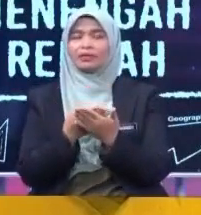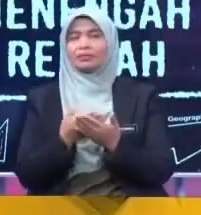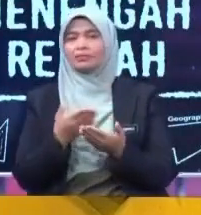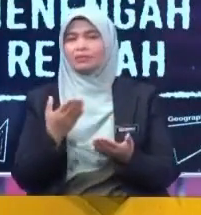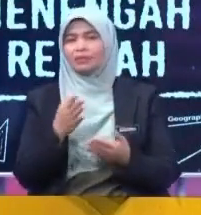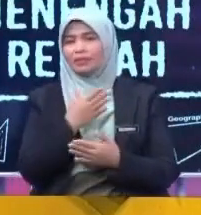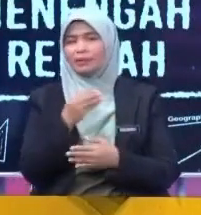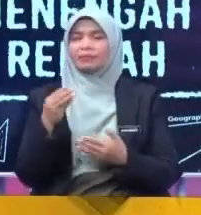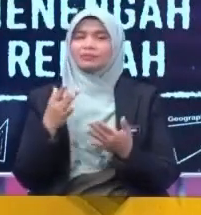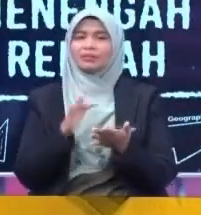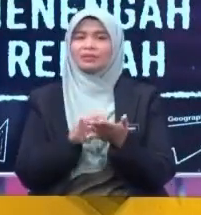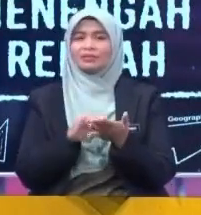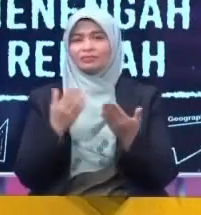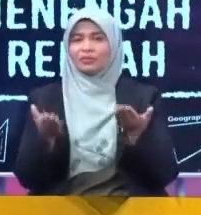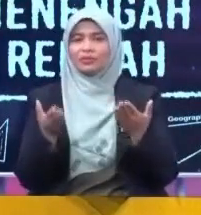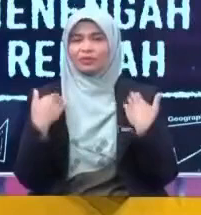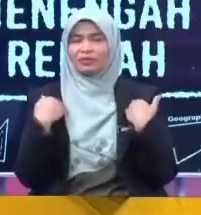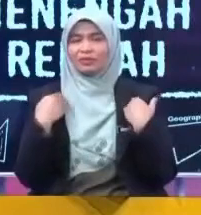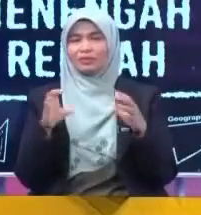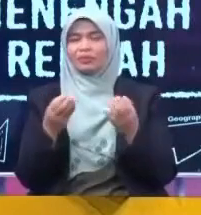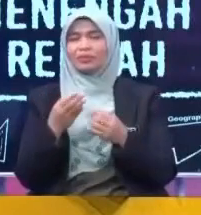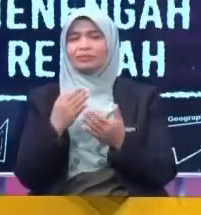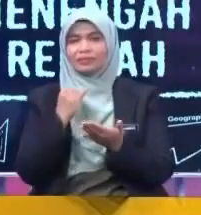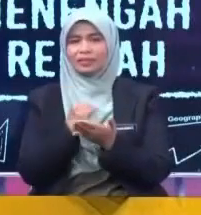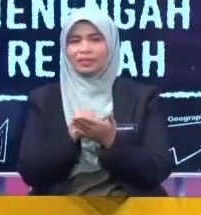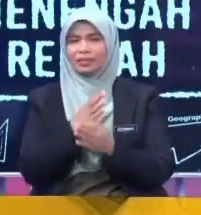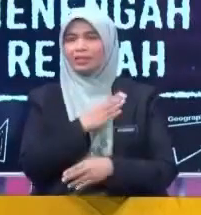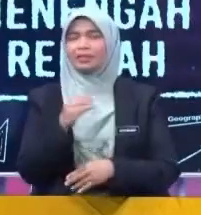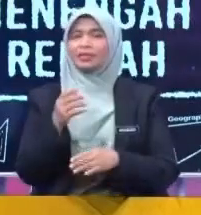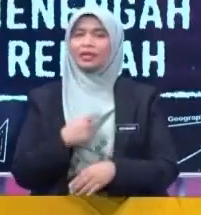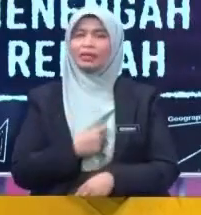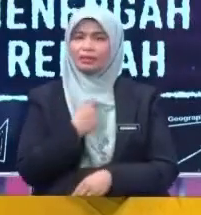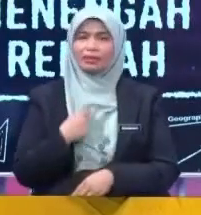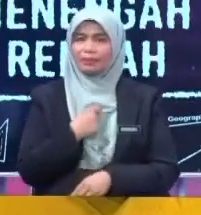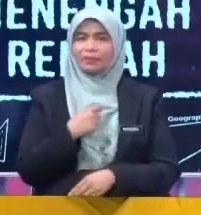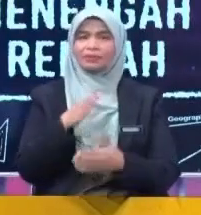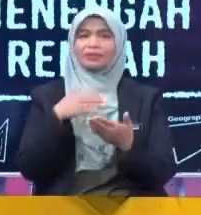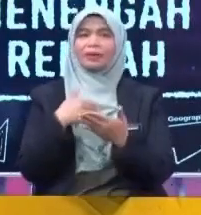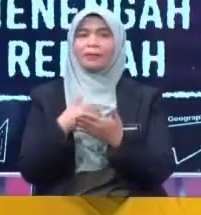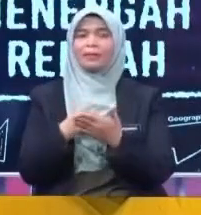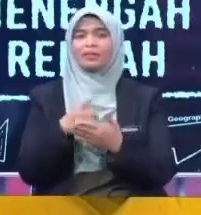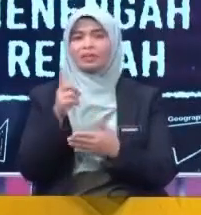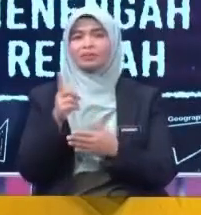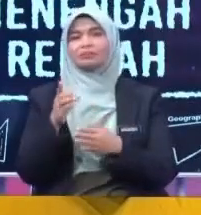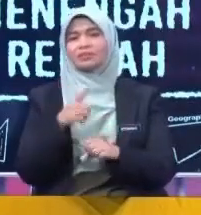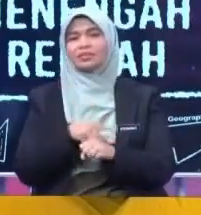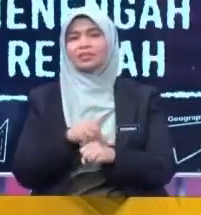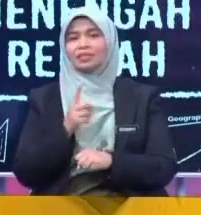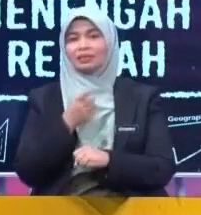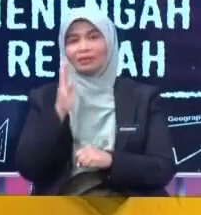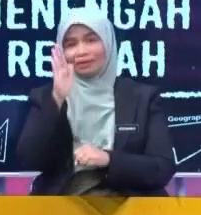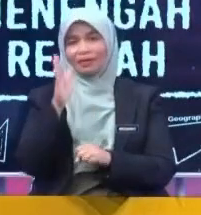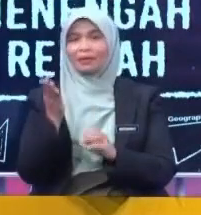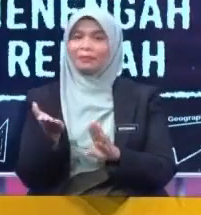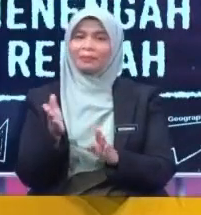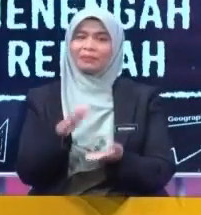buat juga kejahatan kan, lepas tu kita bertaubat kepada Allah, dan sampai satu masa Allah akan bagi kita kematian, dan setiap orang pasti